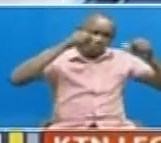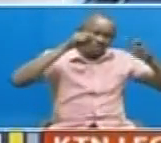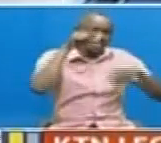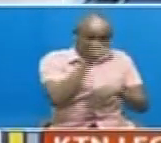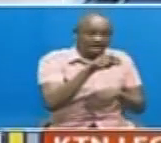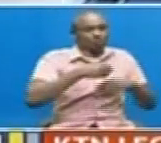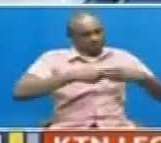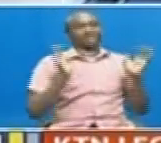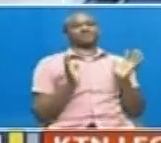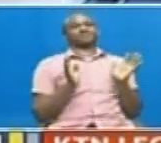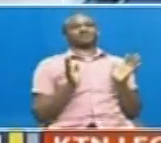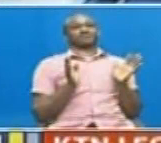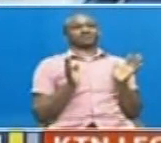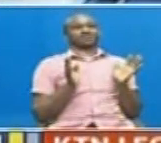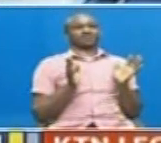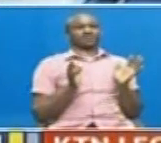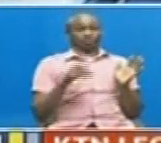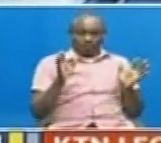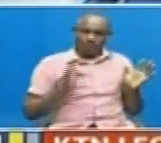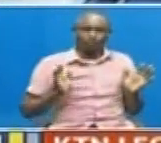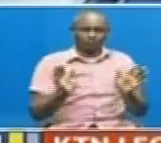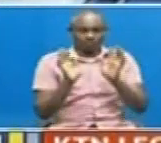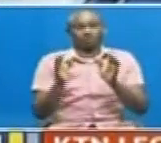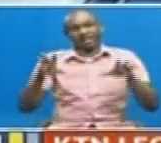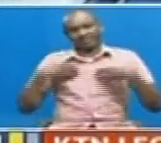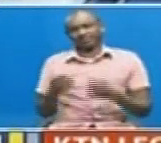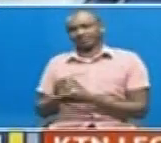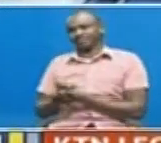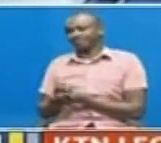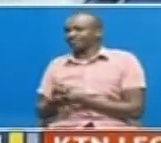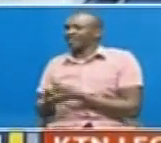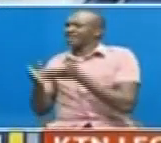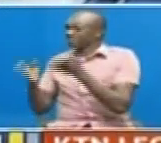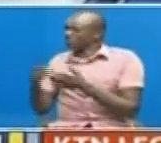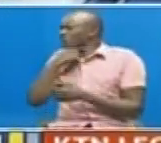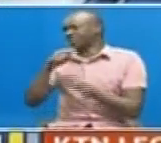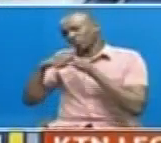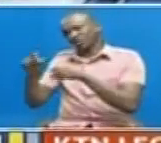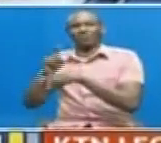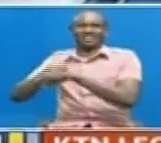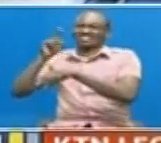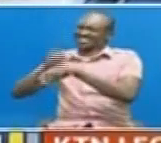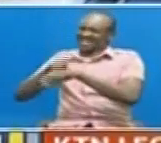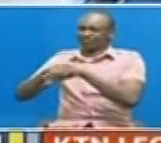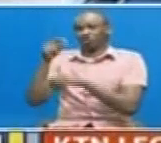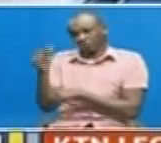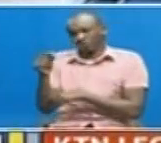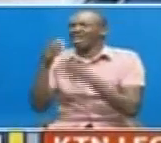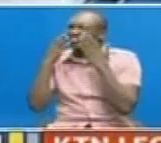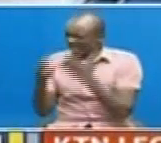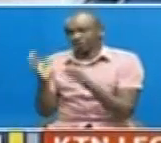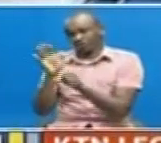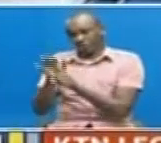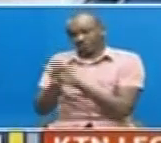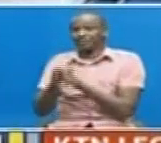sasa uachie sasa. Okay, watu wakisukume na wakenye wakubali. Naam, Saint P, ningependa kuendelea lakini muda umenipa kisogo. Nashukuru sana. Asante sana. Nashukuru